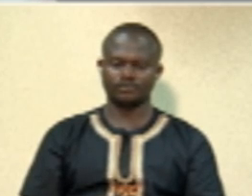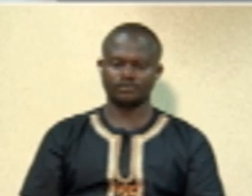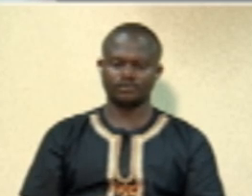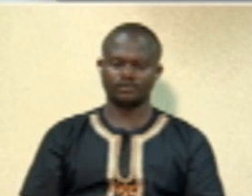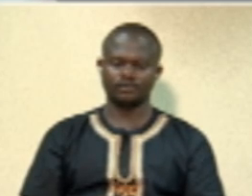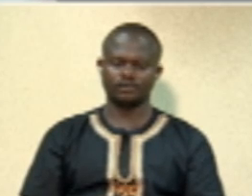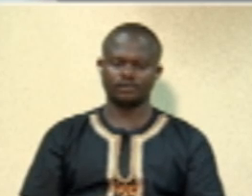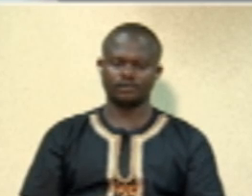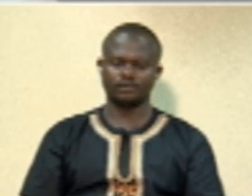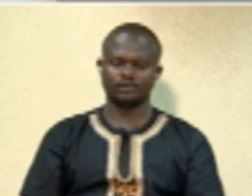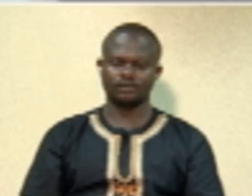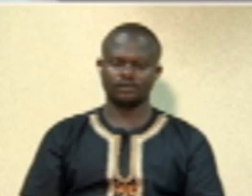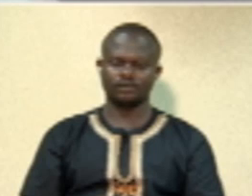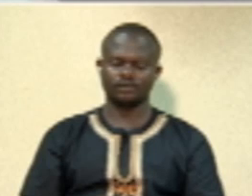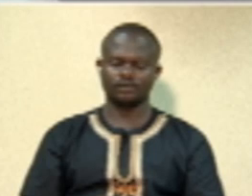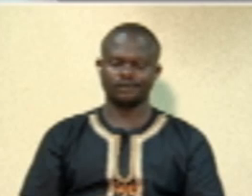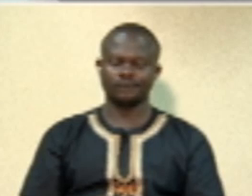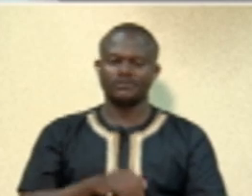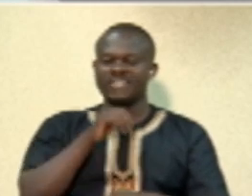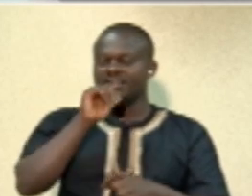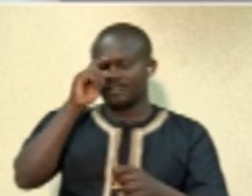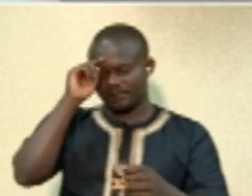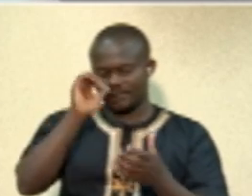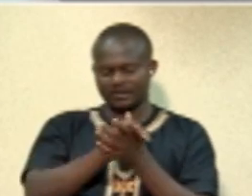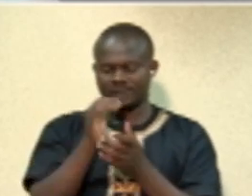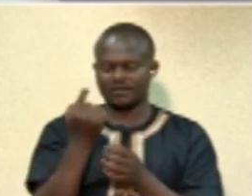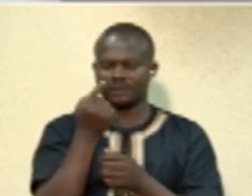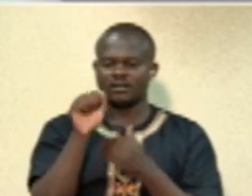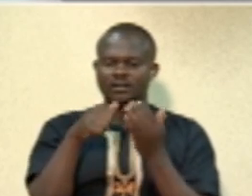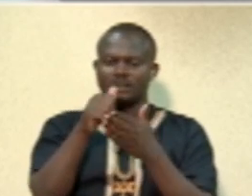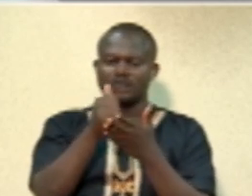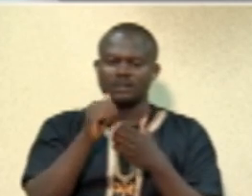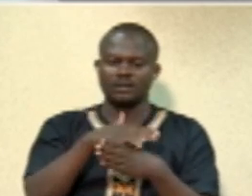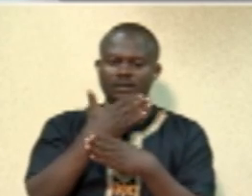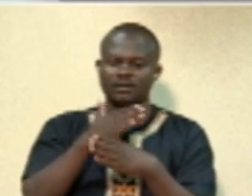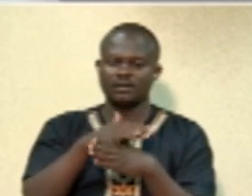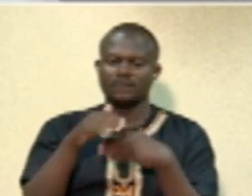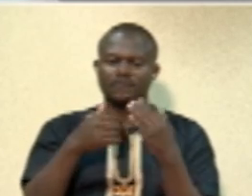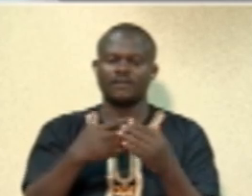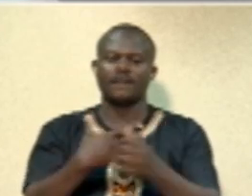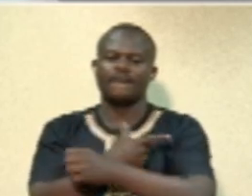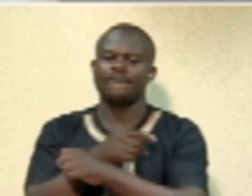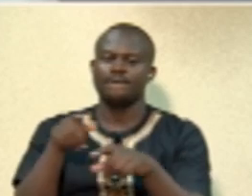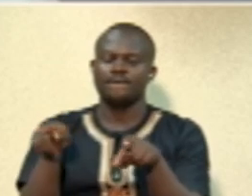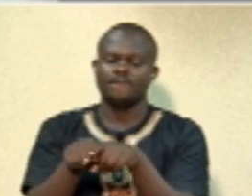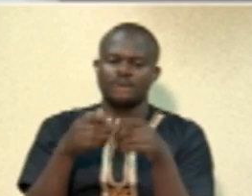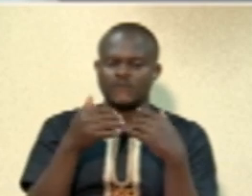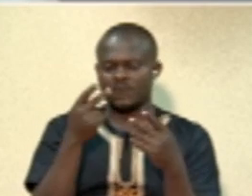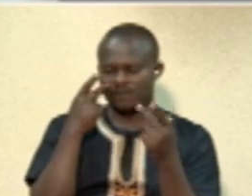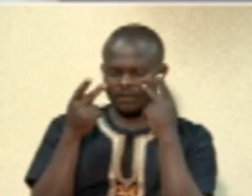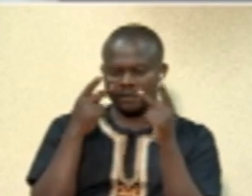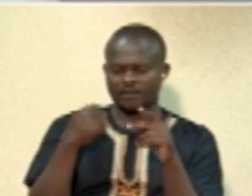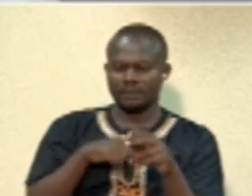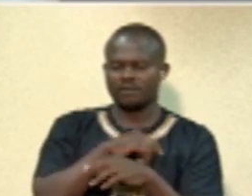by goodwill alone. Ntabwo icyizere cyonyine cyatugeza ku isaranganywa ry'inkingo nk'uko tumaze kubyibonera